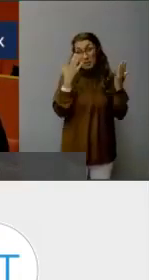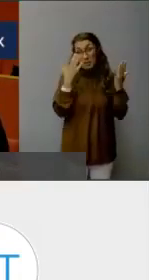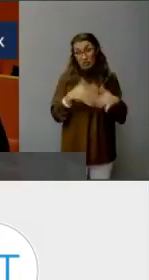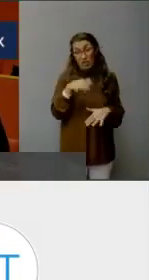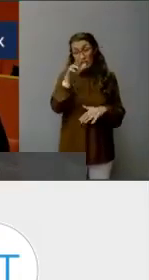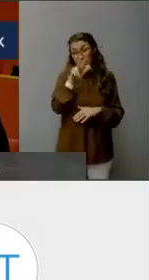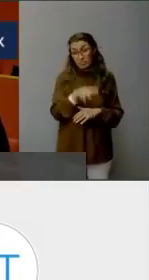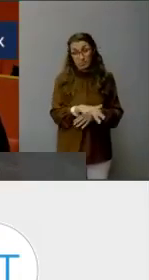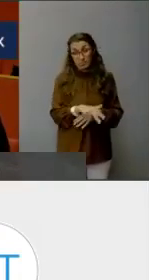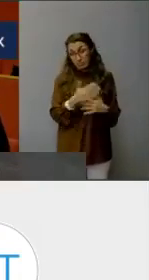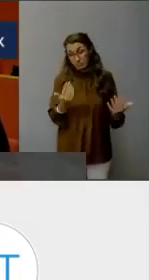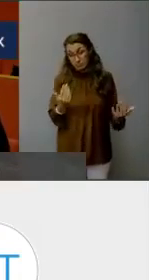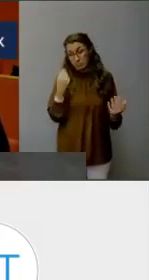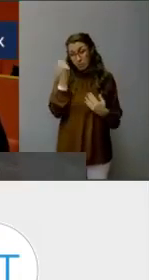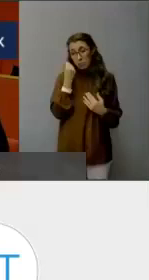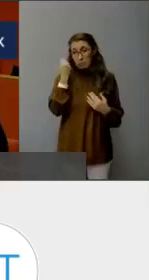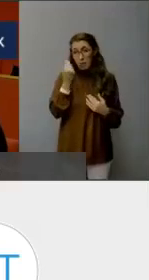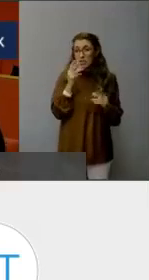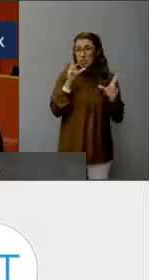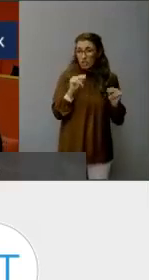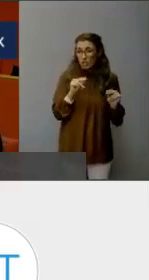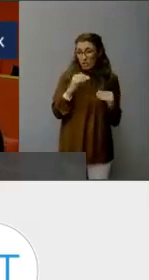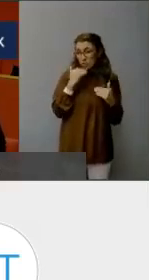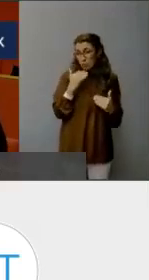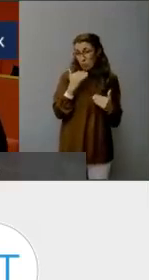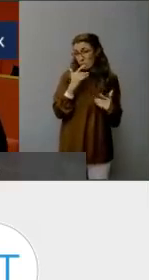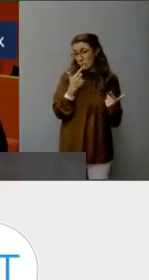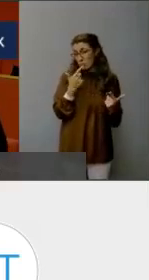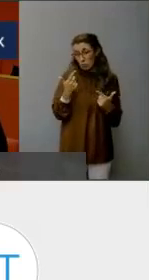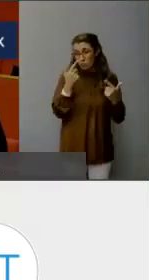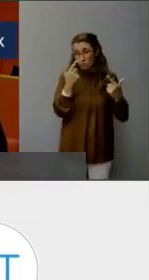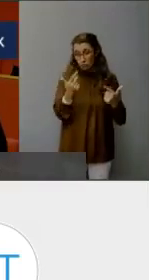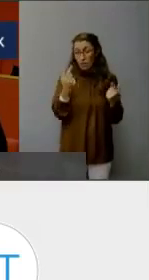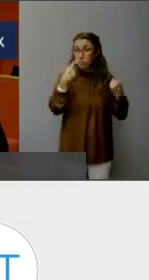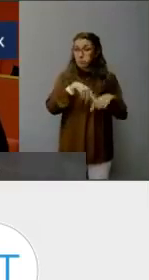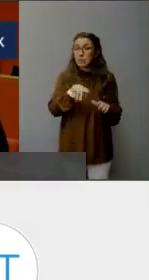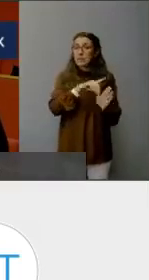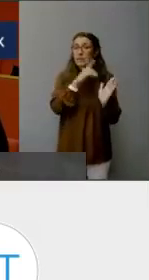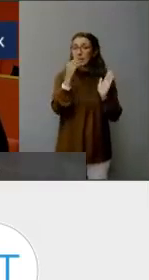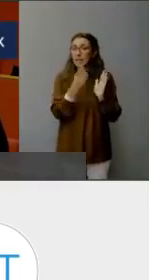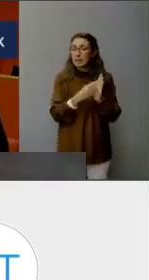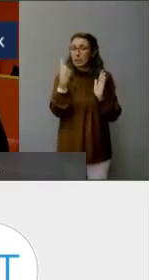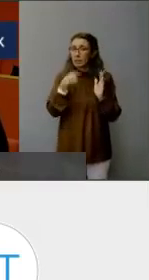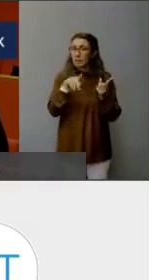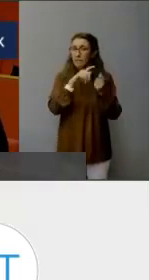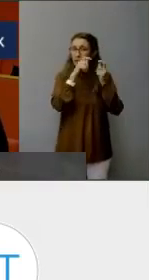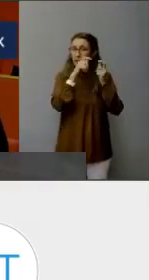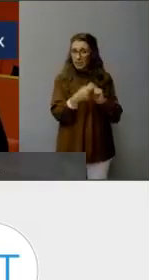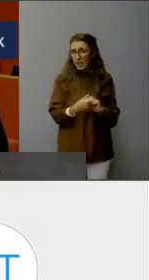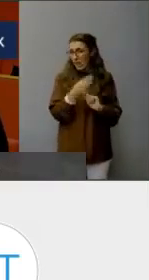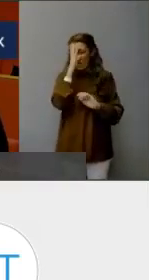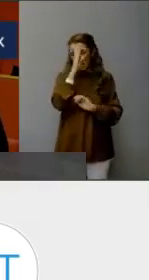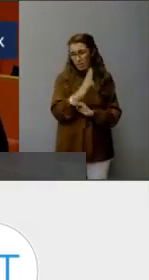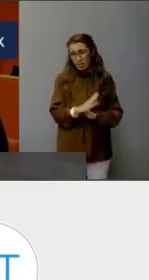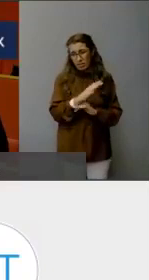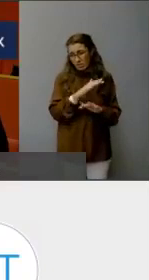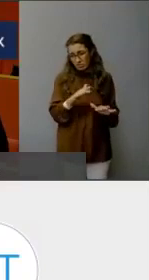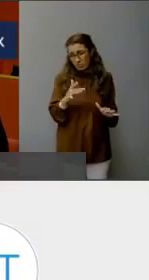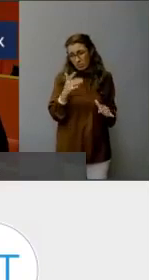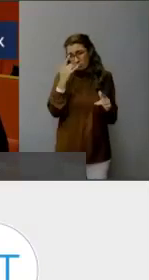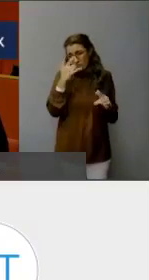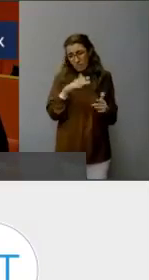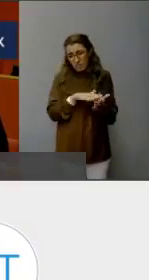in questa circostanza diremmo che la delibera di questa variante va in una direzione esattamente opposta la